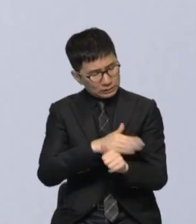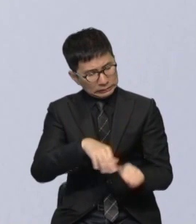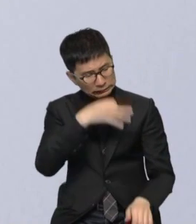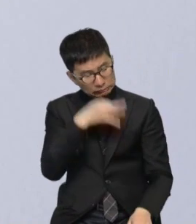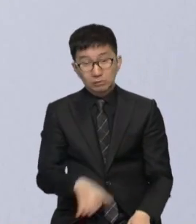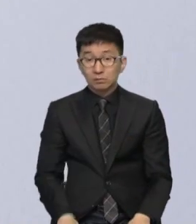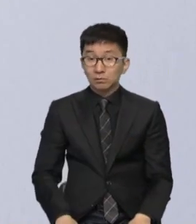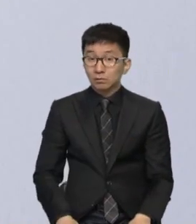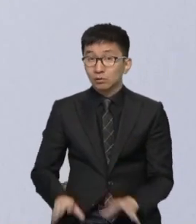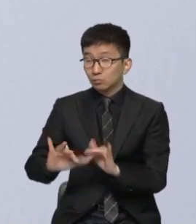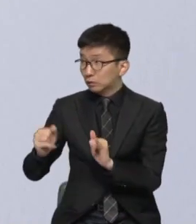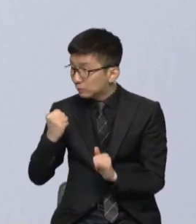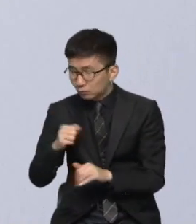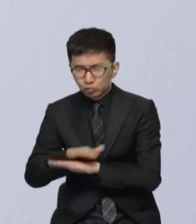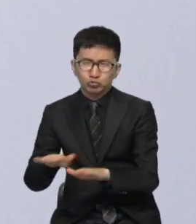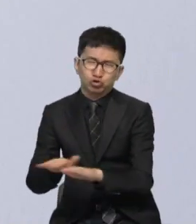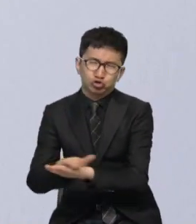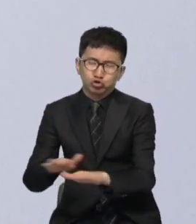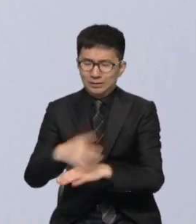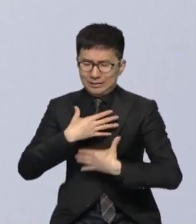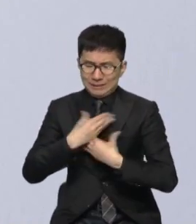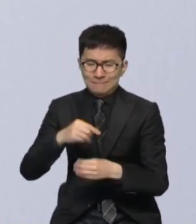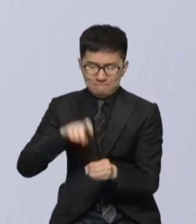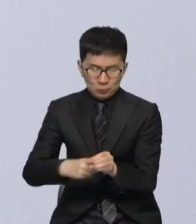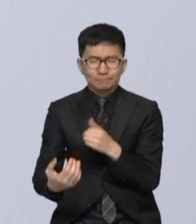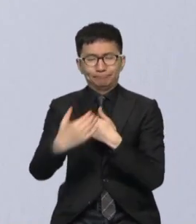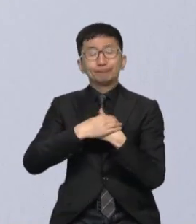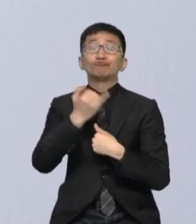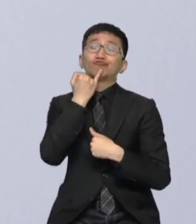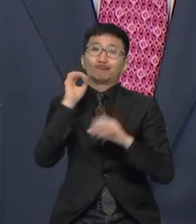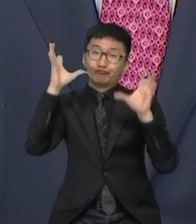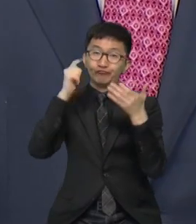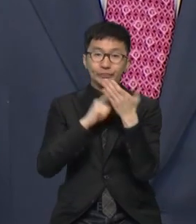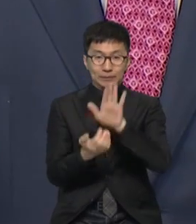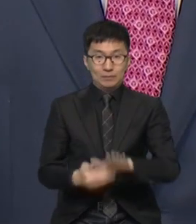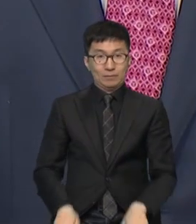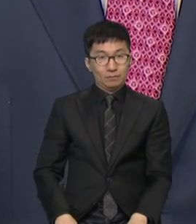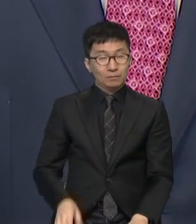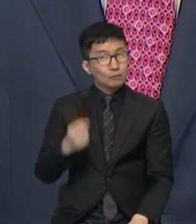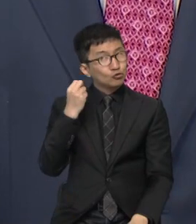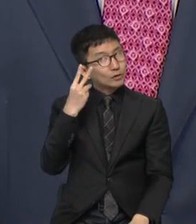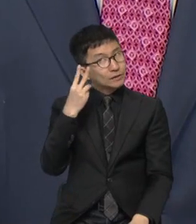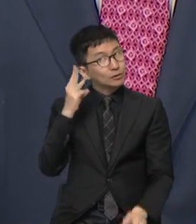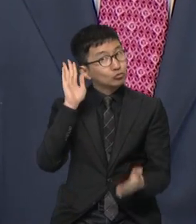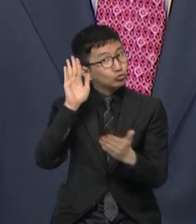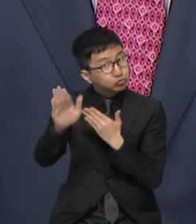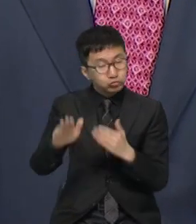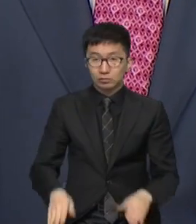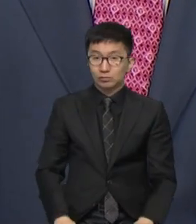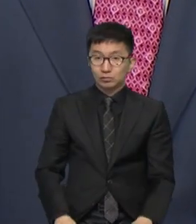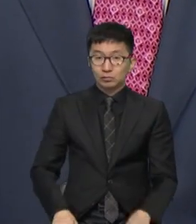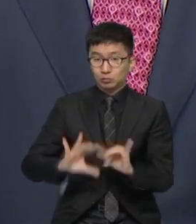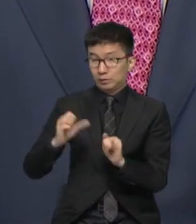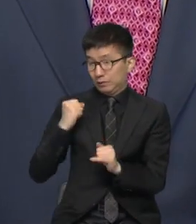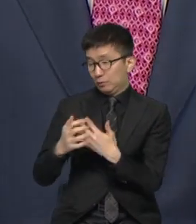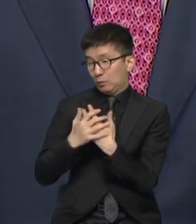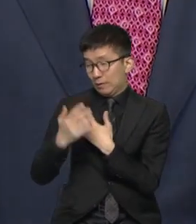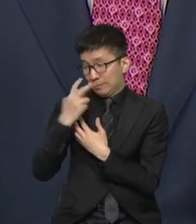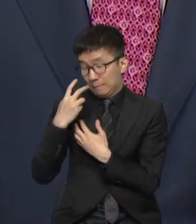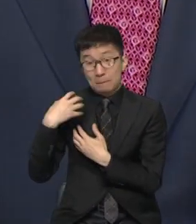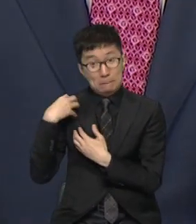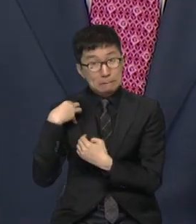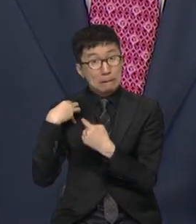정리하고 안정을 찾도록 힘을 쏟겠다며 수락 의사를 밝혔습니다. 두세 달 뒤 있을 전당대회를 준비하는 관리형